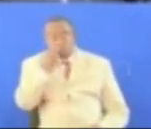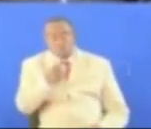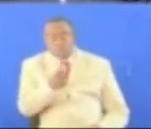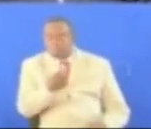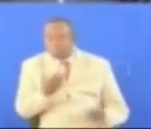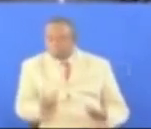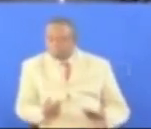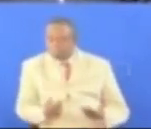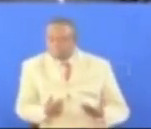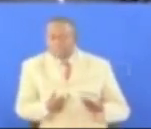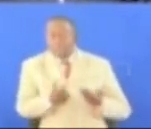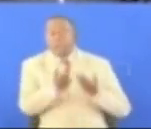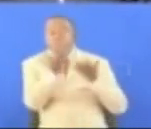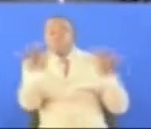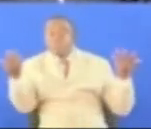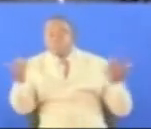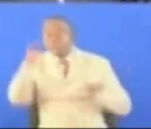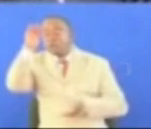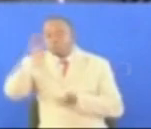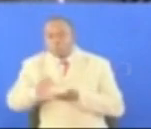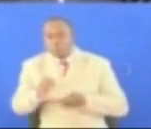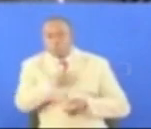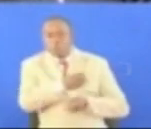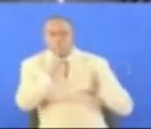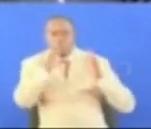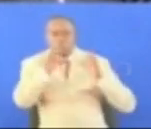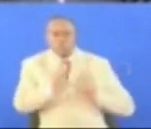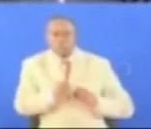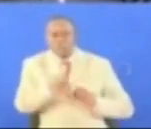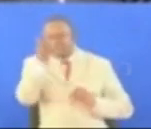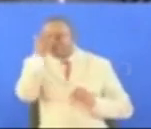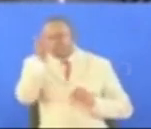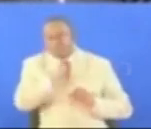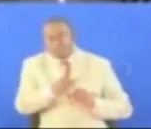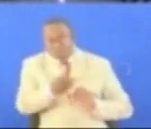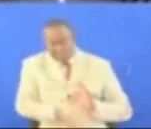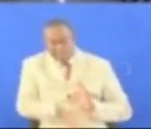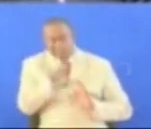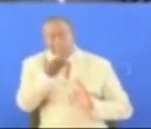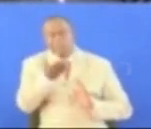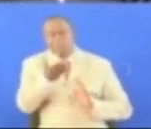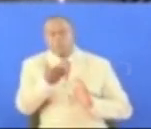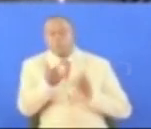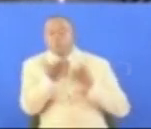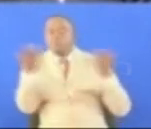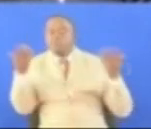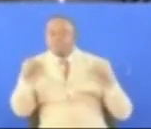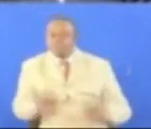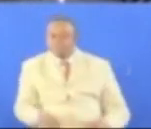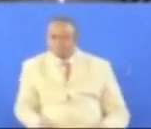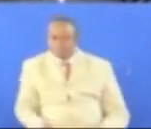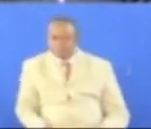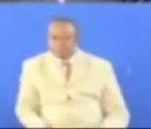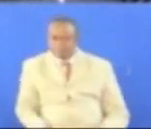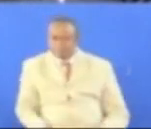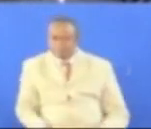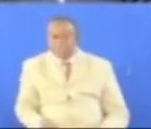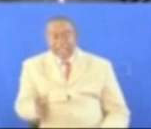inashuka, they are fighting. Waziri mkuu yule ana fight namna gani ainue population yake? Sasa kama it's human